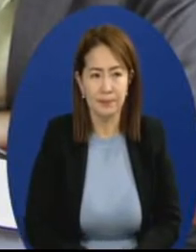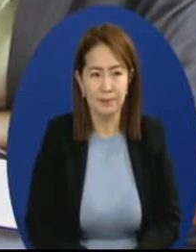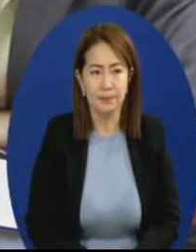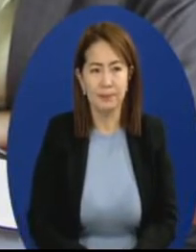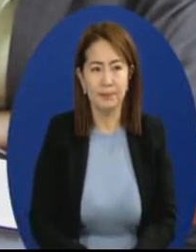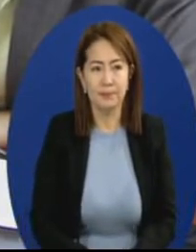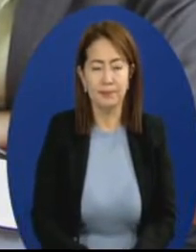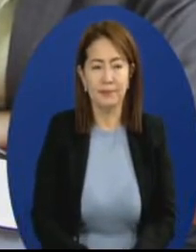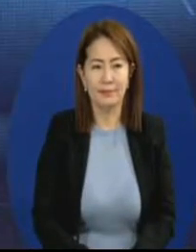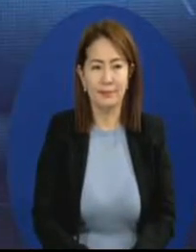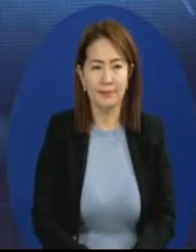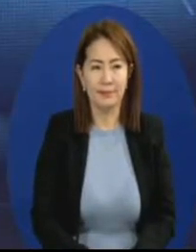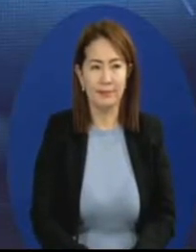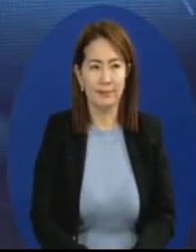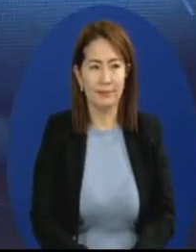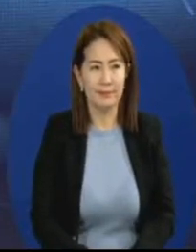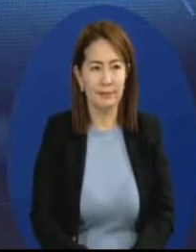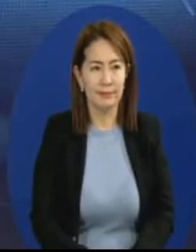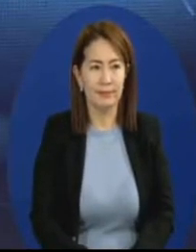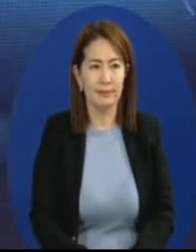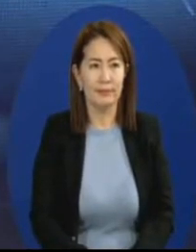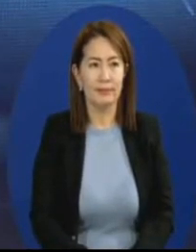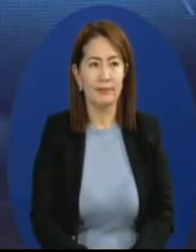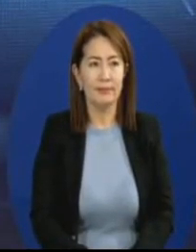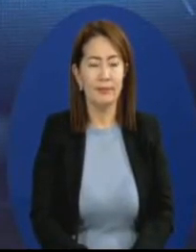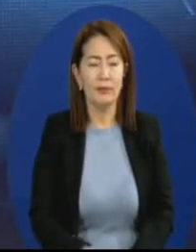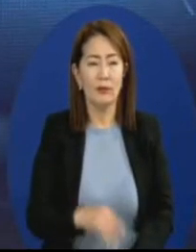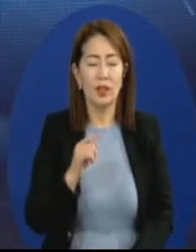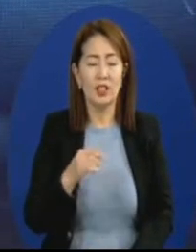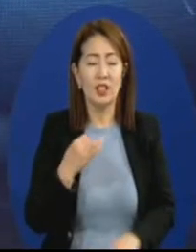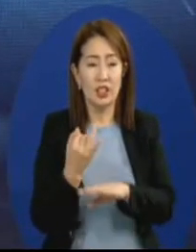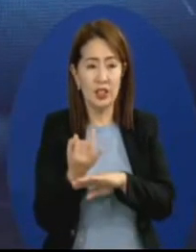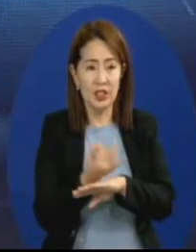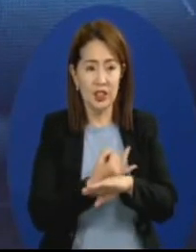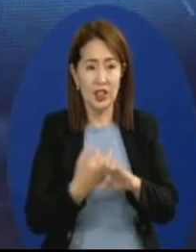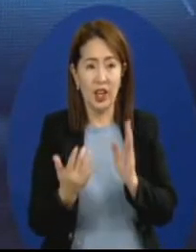Инженер технологийн дээд боловсрол